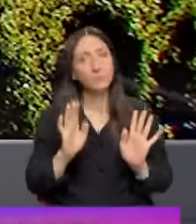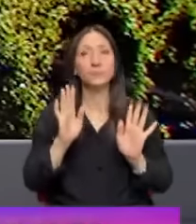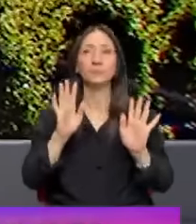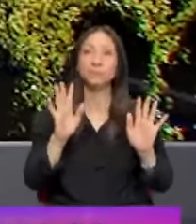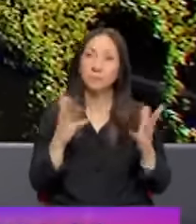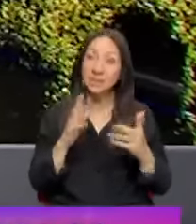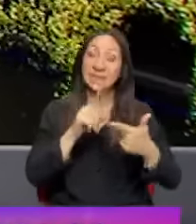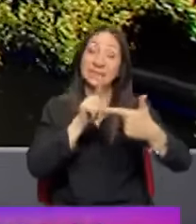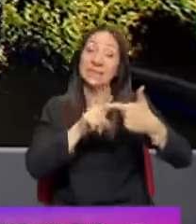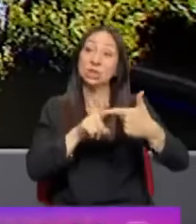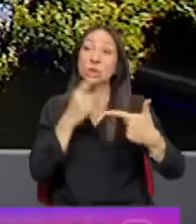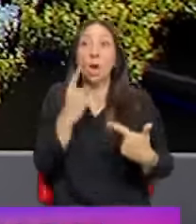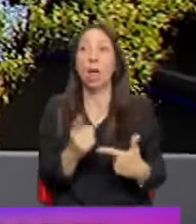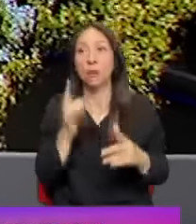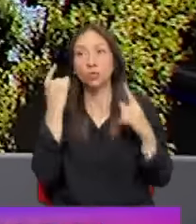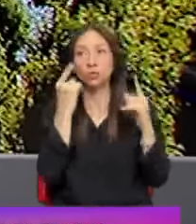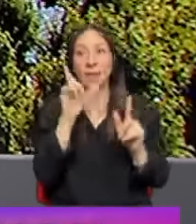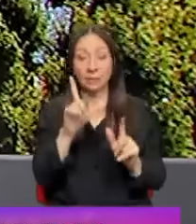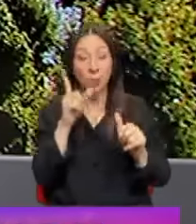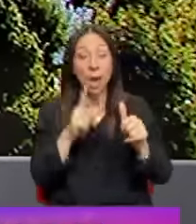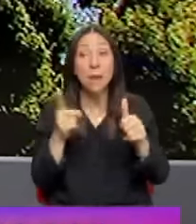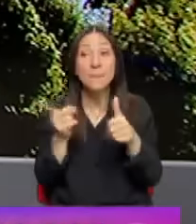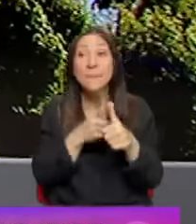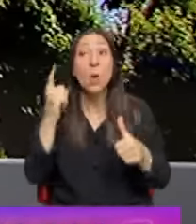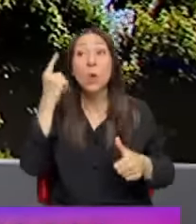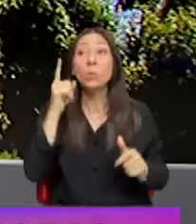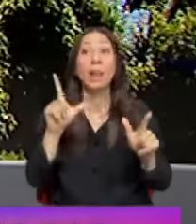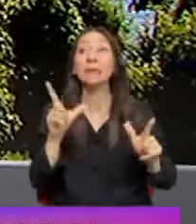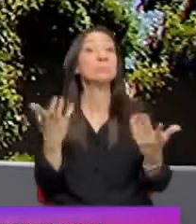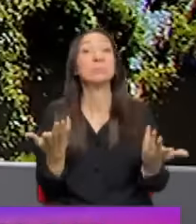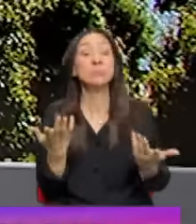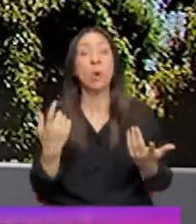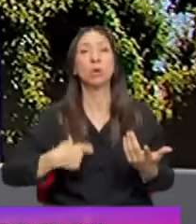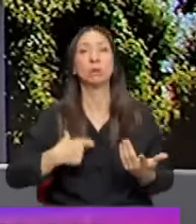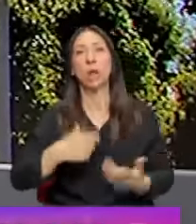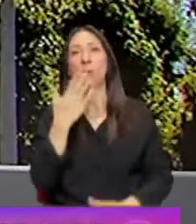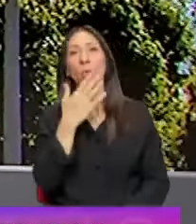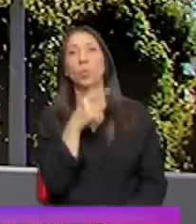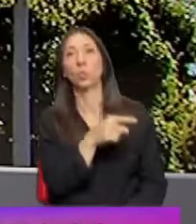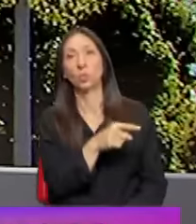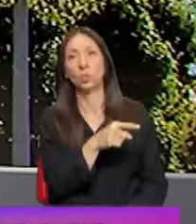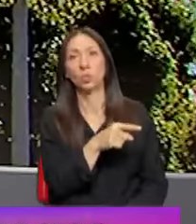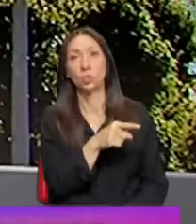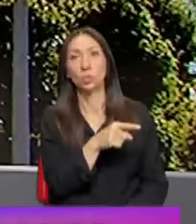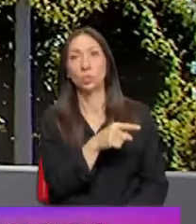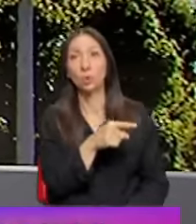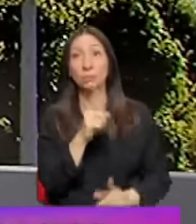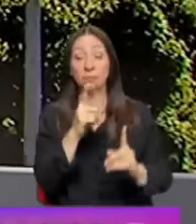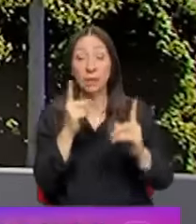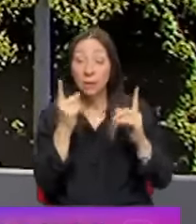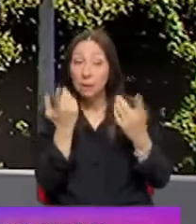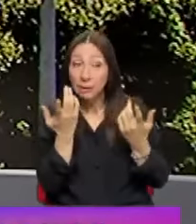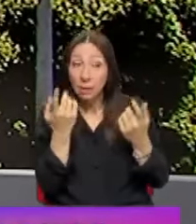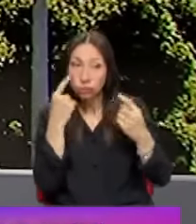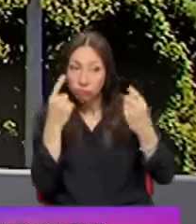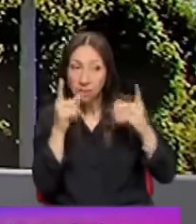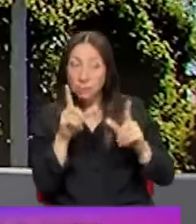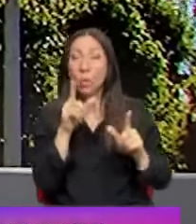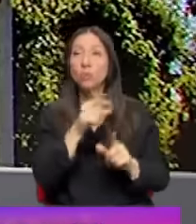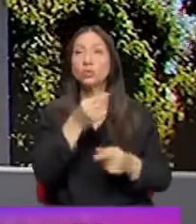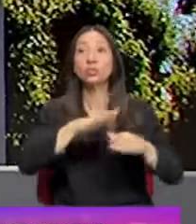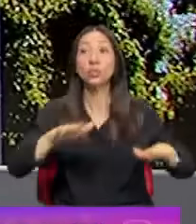belki ikinci planda düşünülebilir ama asıl önemli olan, öncelikli olarak hesaba katılması gereken bir hesaptan bahsediliyorsa,